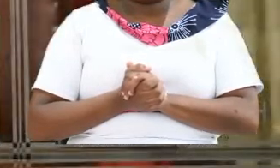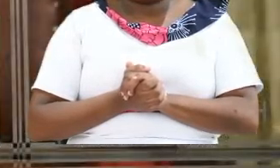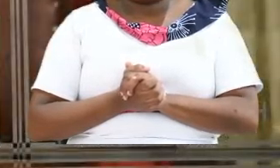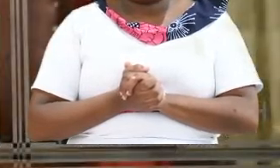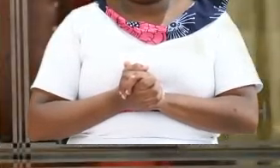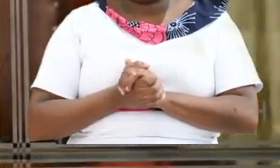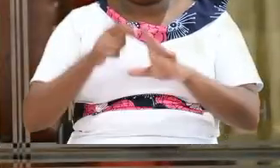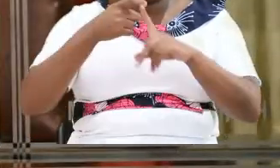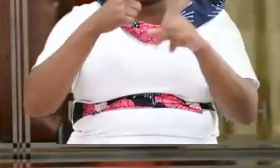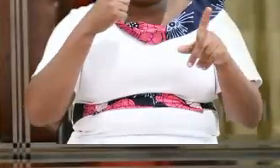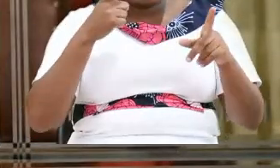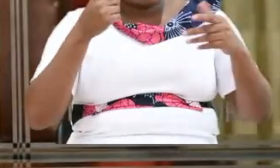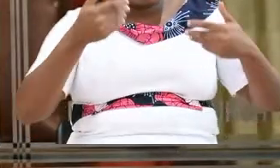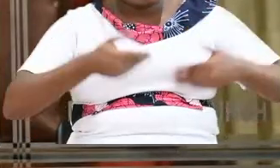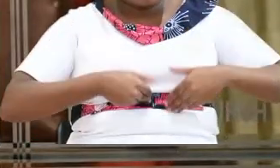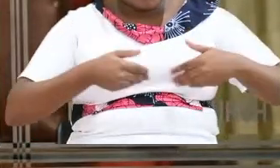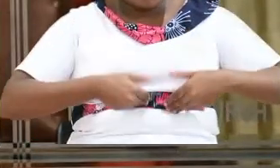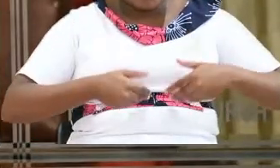Kutoka kwa wanarika,